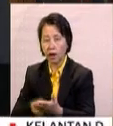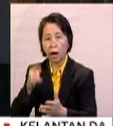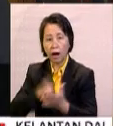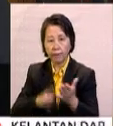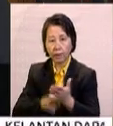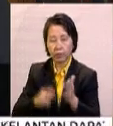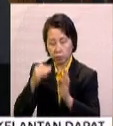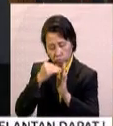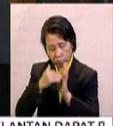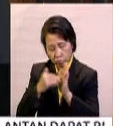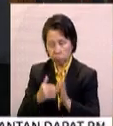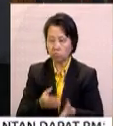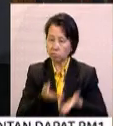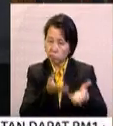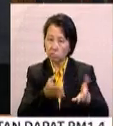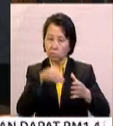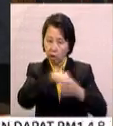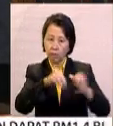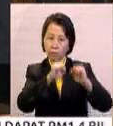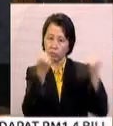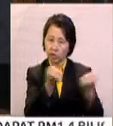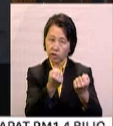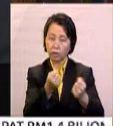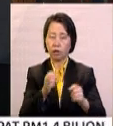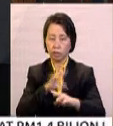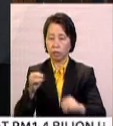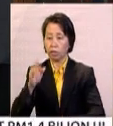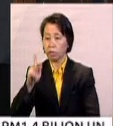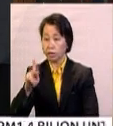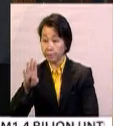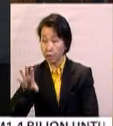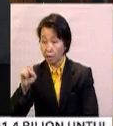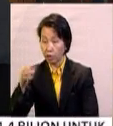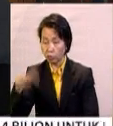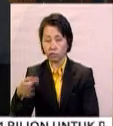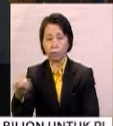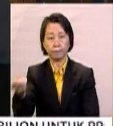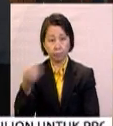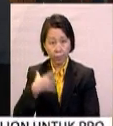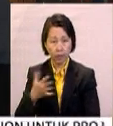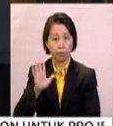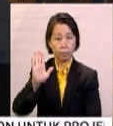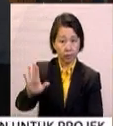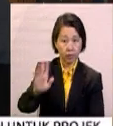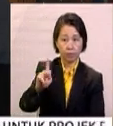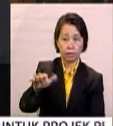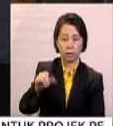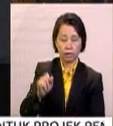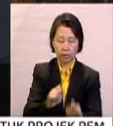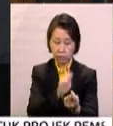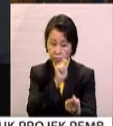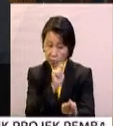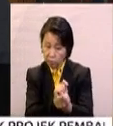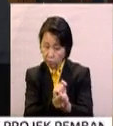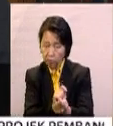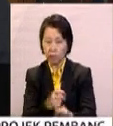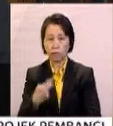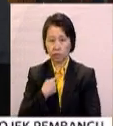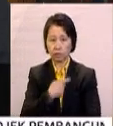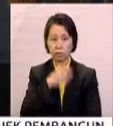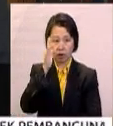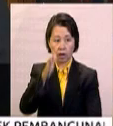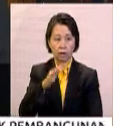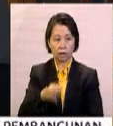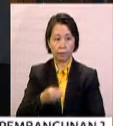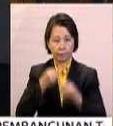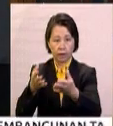spesifikasinya. Namun KBS sudah pun memaklumkan bahawa mereka akan menentukan bahawa kita akan